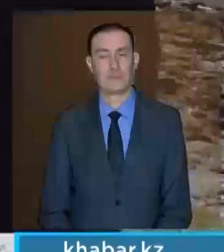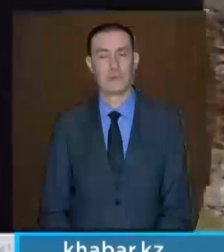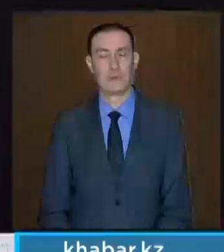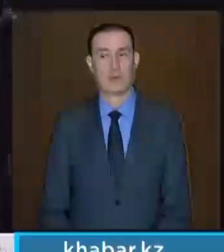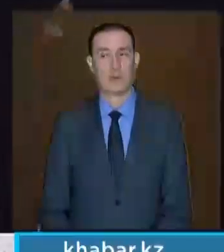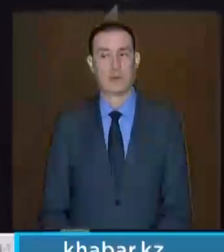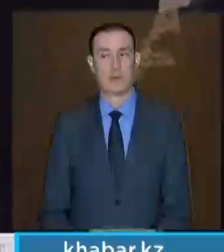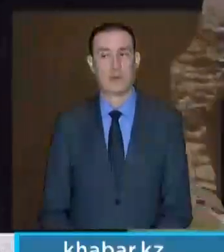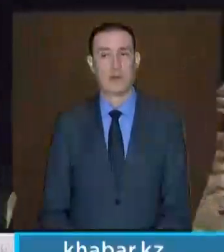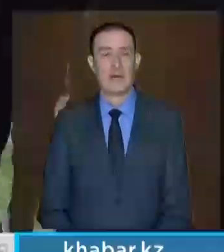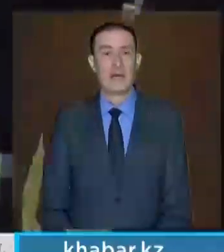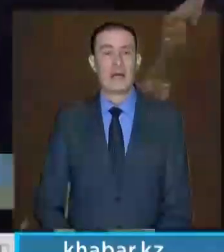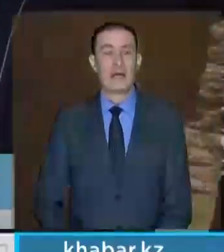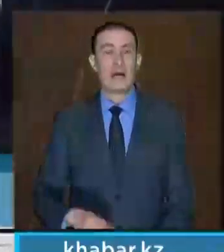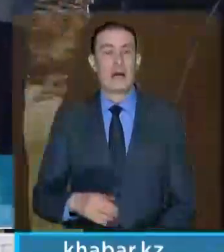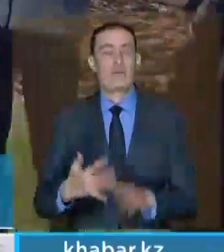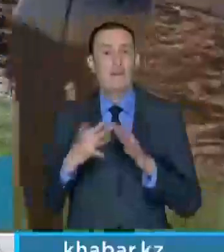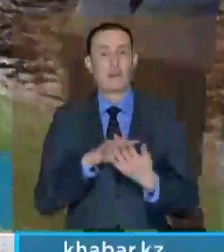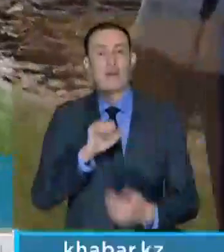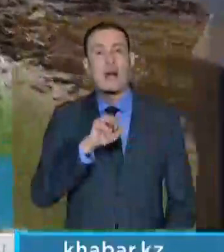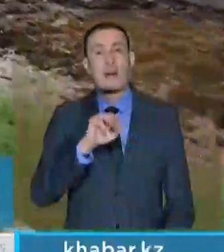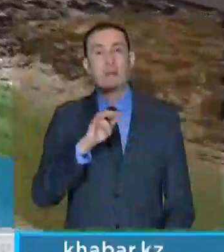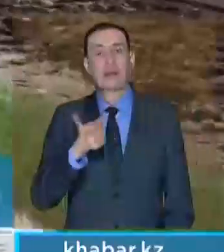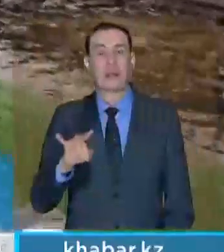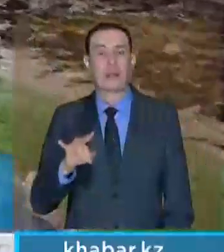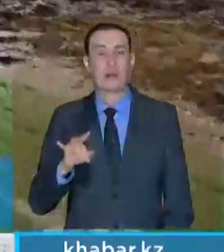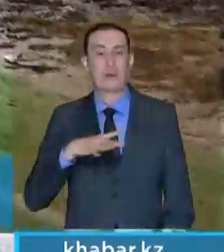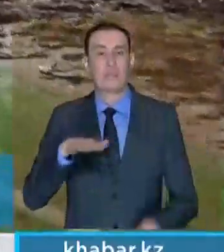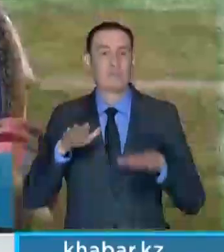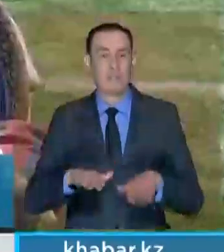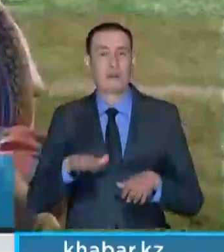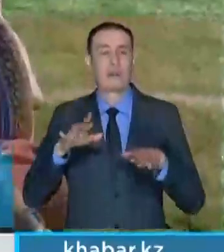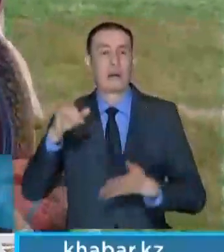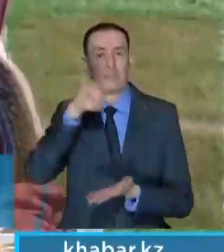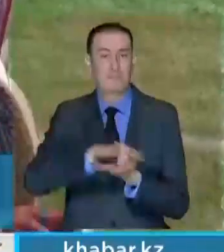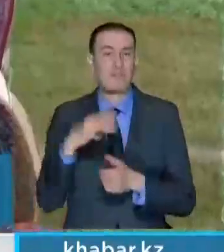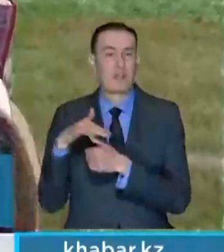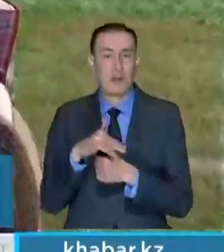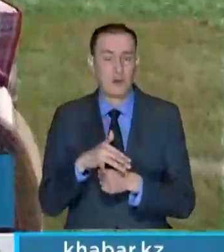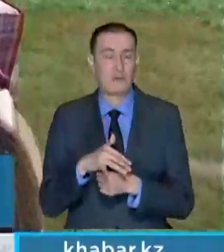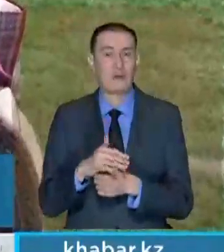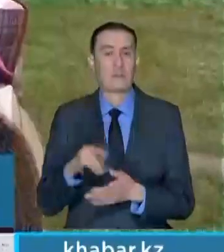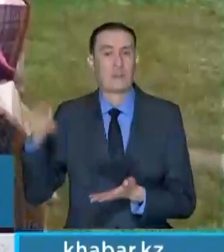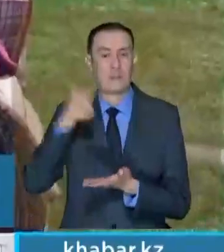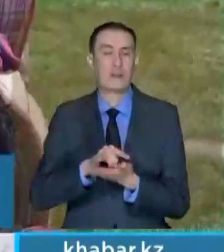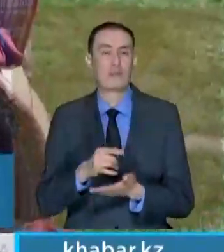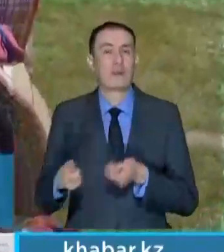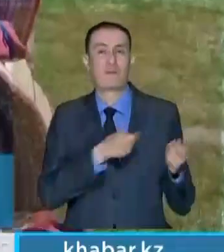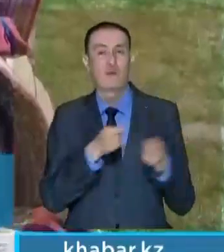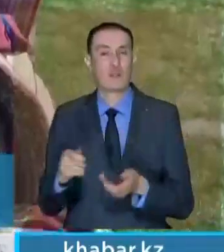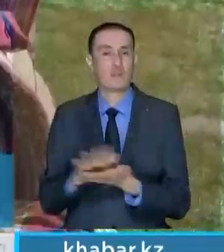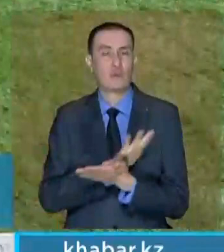Строкова Центральный стадион в посёлке Амангельды на время паводка стал площадкой для вертолётов за несколько часов до посадки сюда привозят